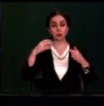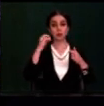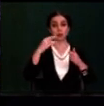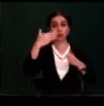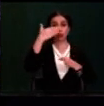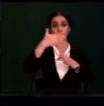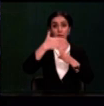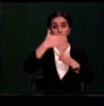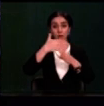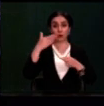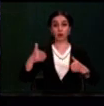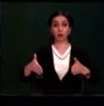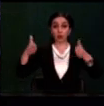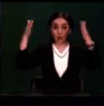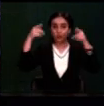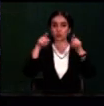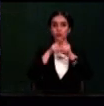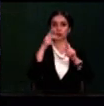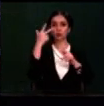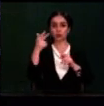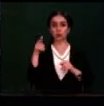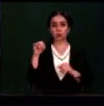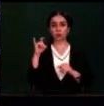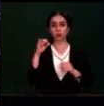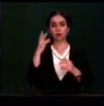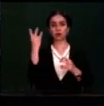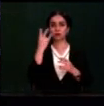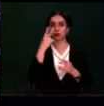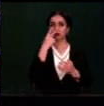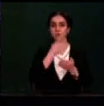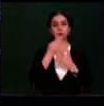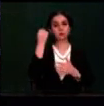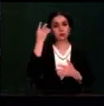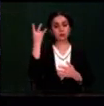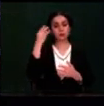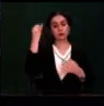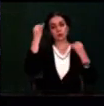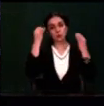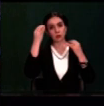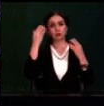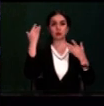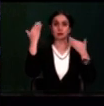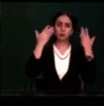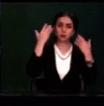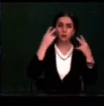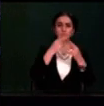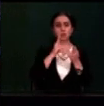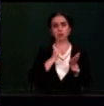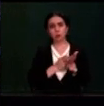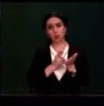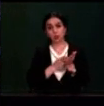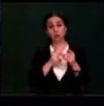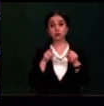devorlari o'zaro uch perpendikular qoidasiga amal qiladi. Mantiqiy fikrlash, taqqoslash, umumlashtirish,